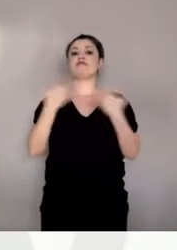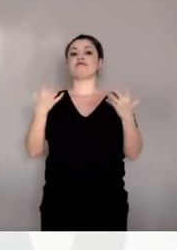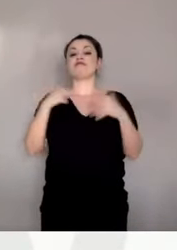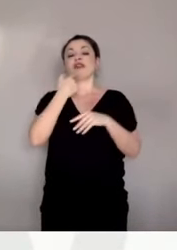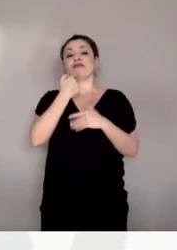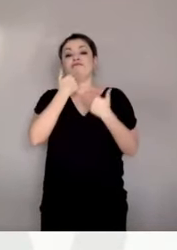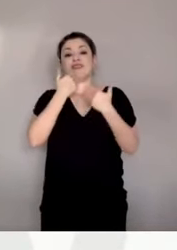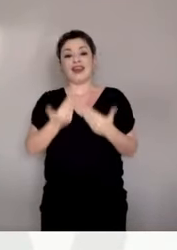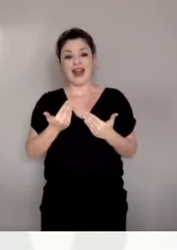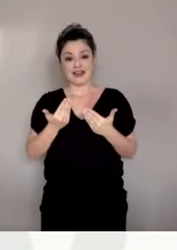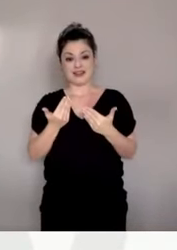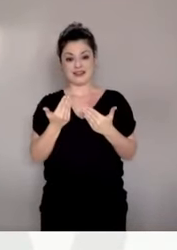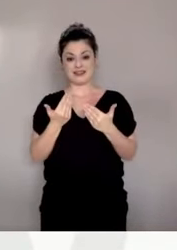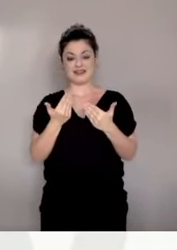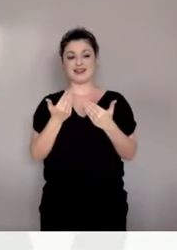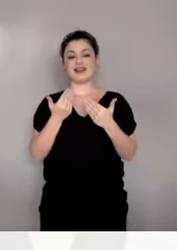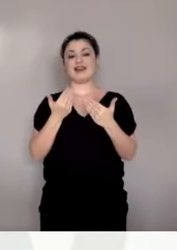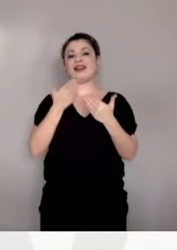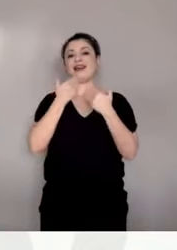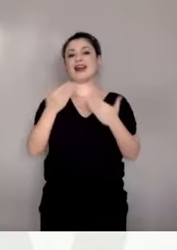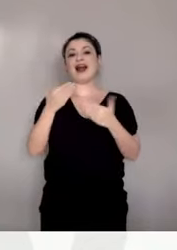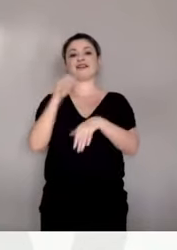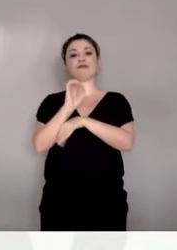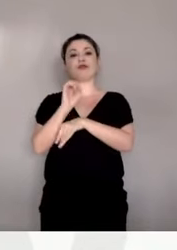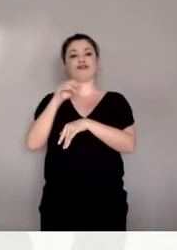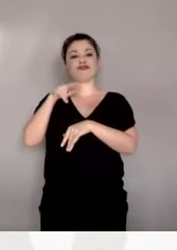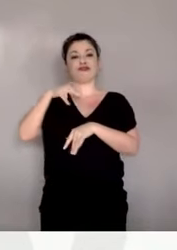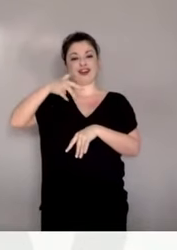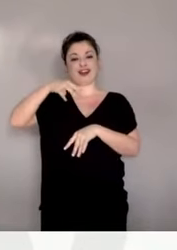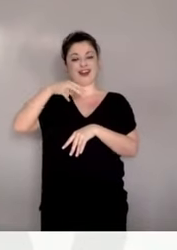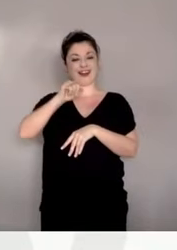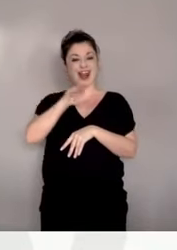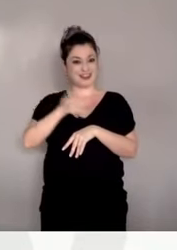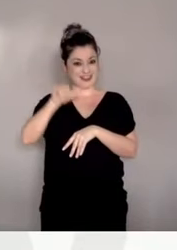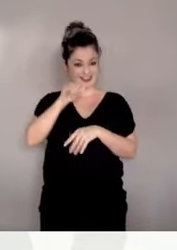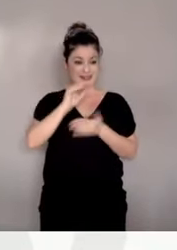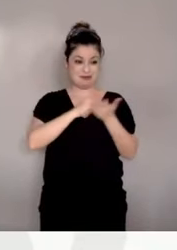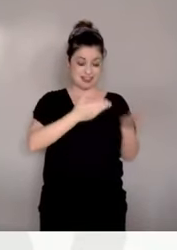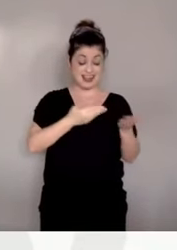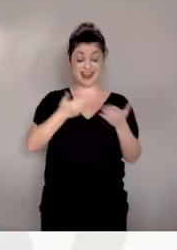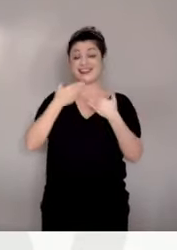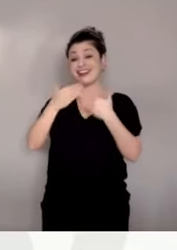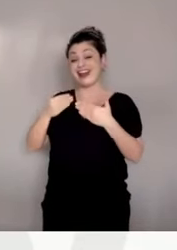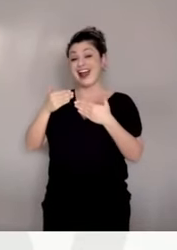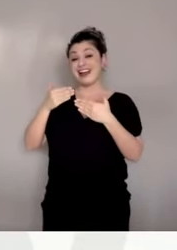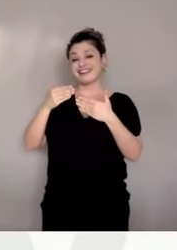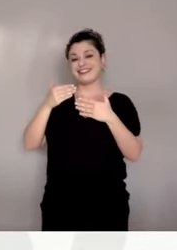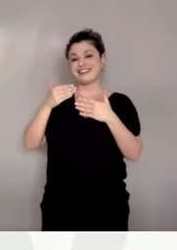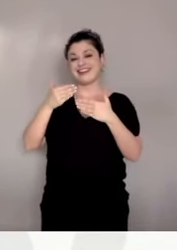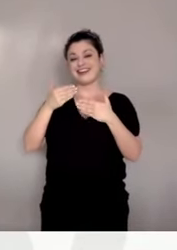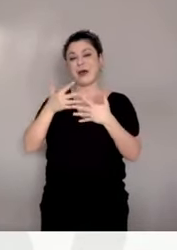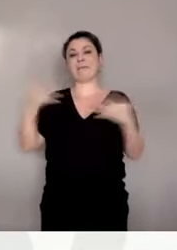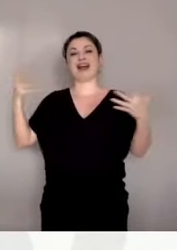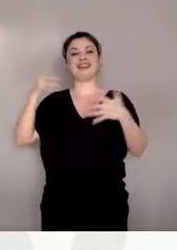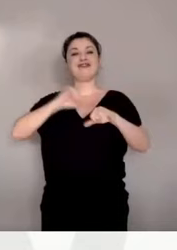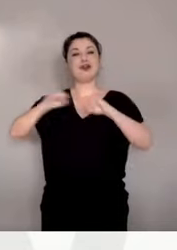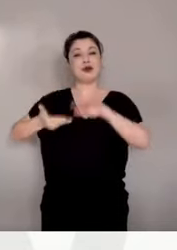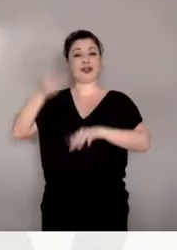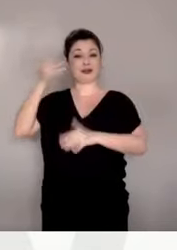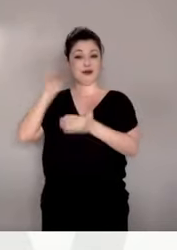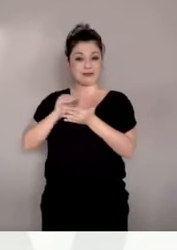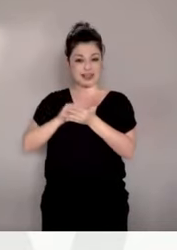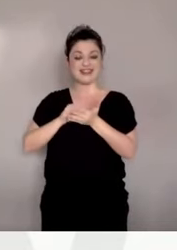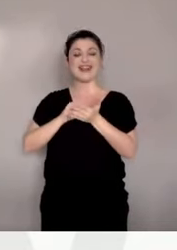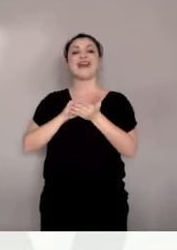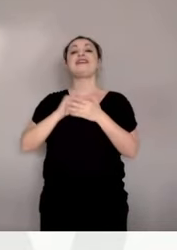ringraziare il professor Nancy per essere qui, ringrazio il magnifico rettore per la sua presenza, tutti